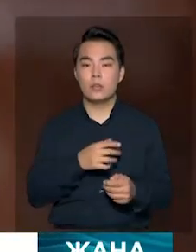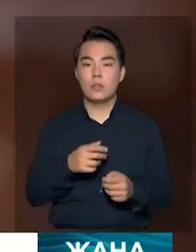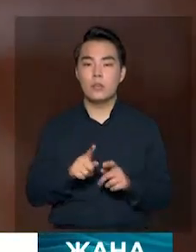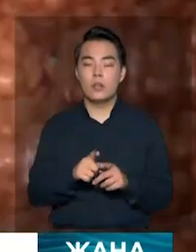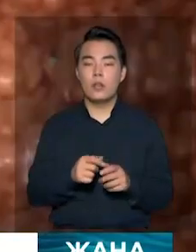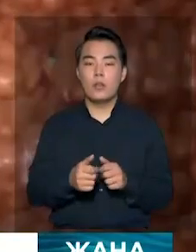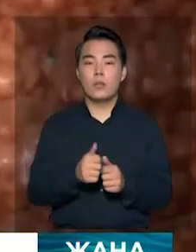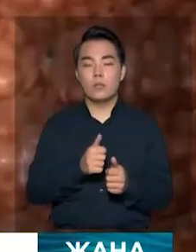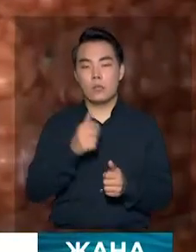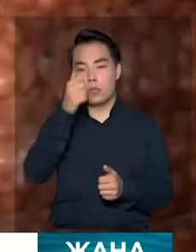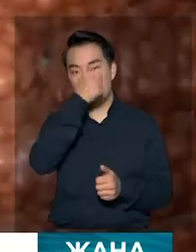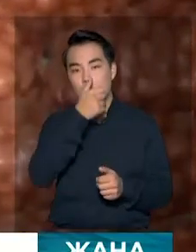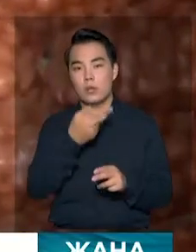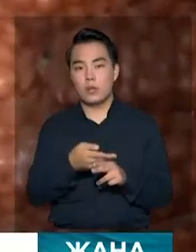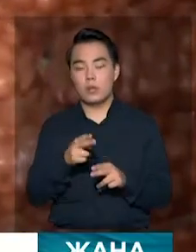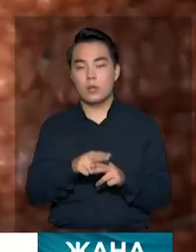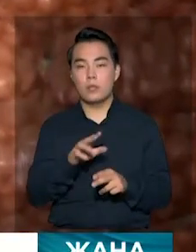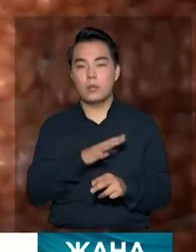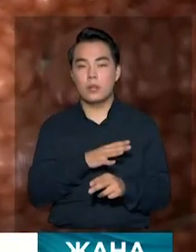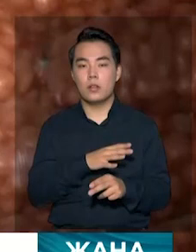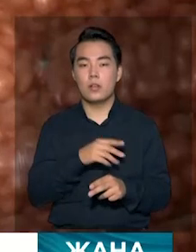Россиядан алып келгенбіз, Голландиядан алып келген тұқымымыз